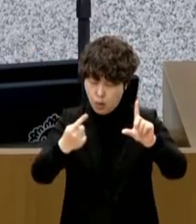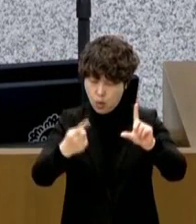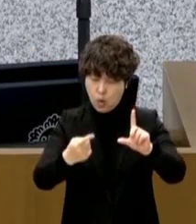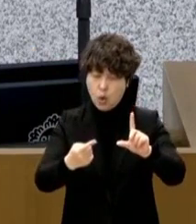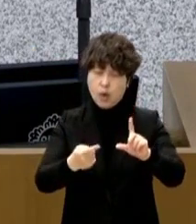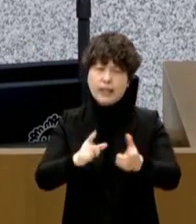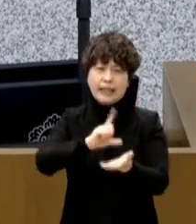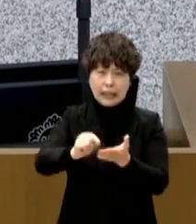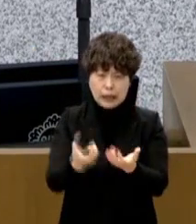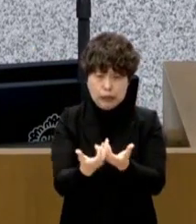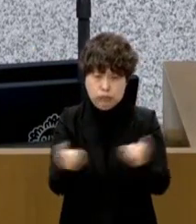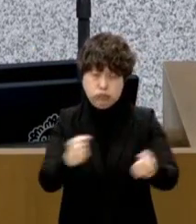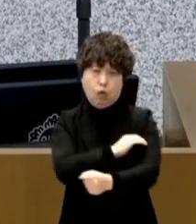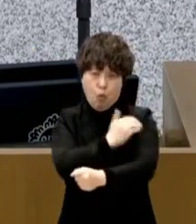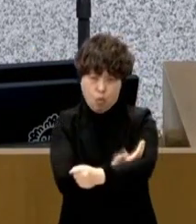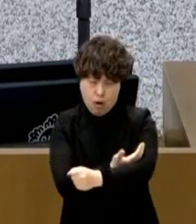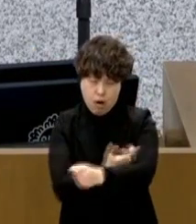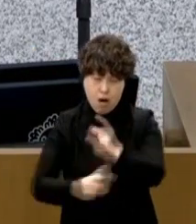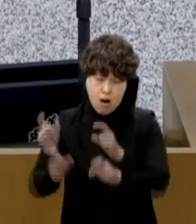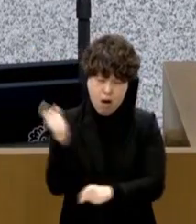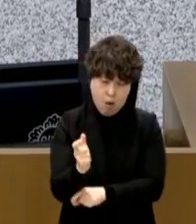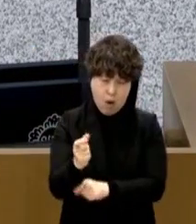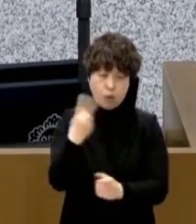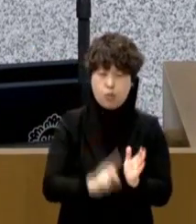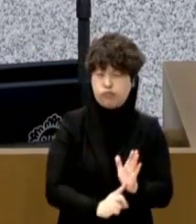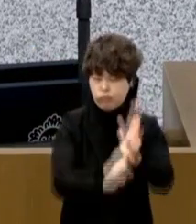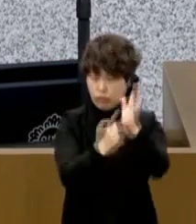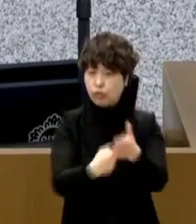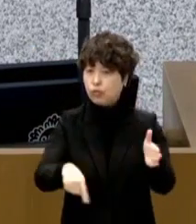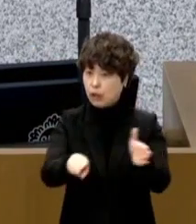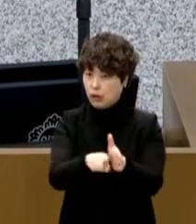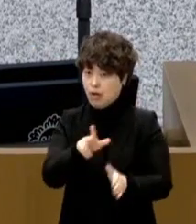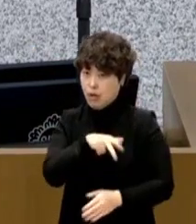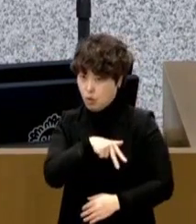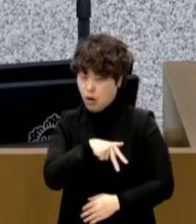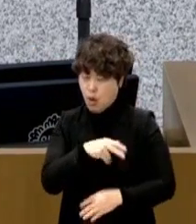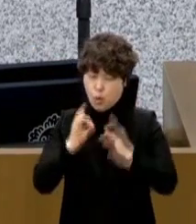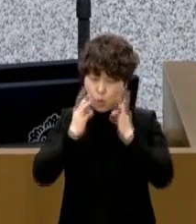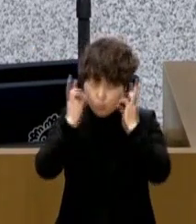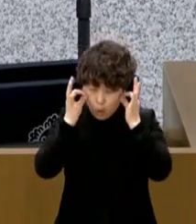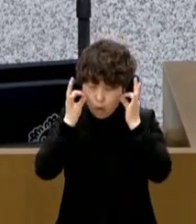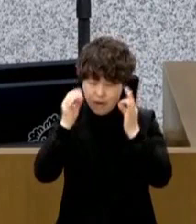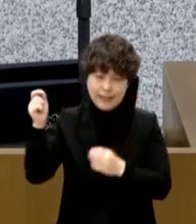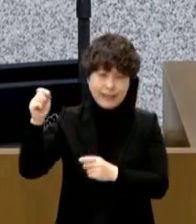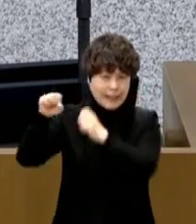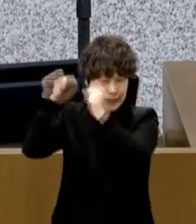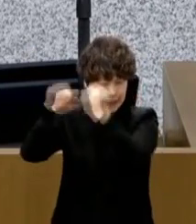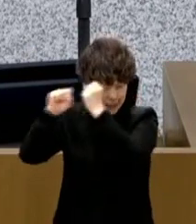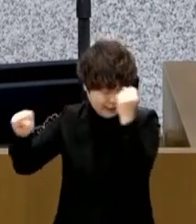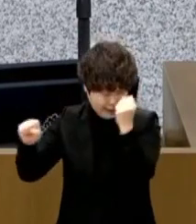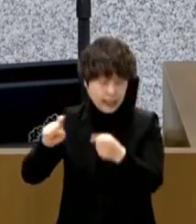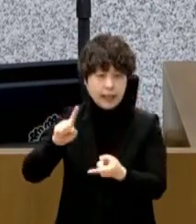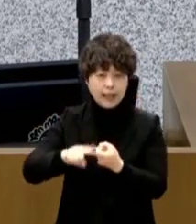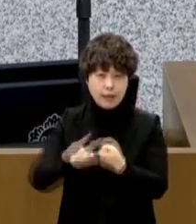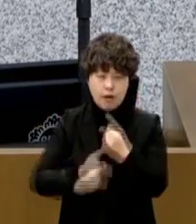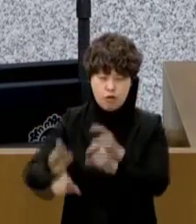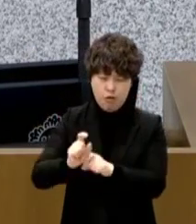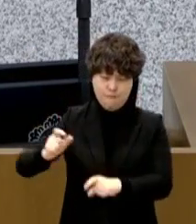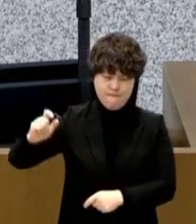강화와 지방의회 위상을 높이기 위한 경기도의회의 노력과 의지는 변함없이 더